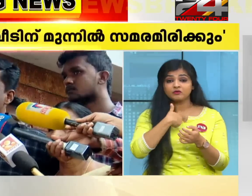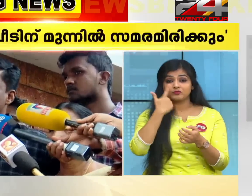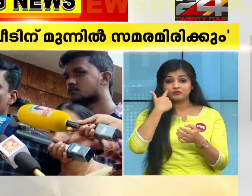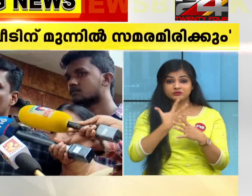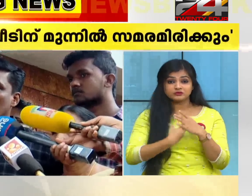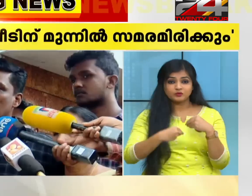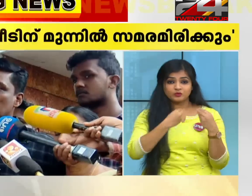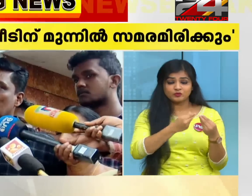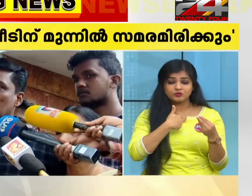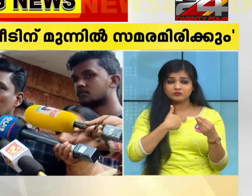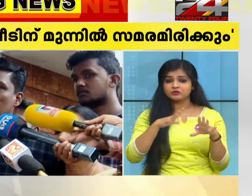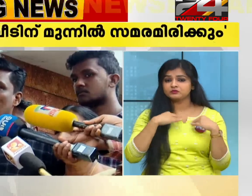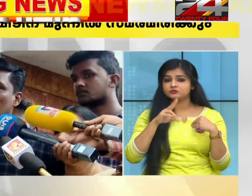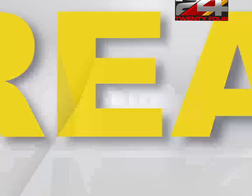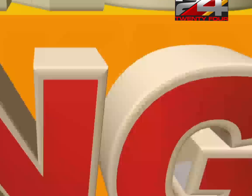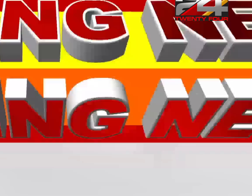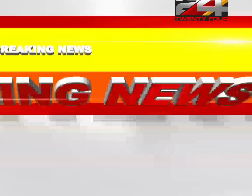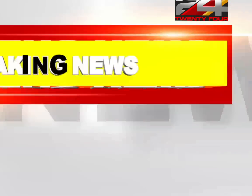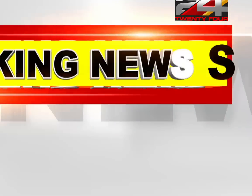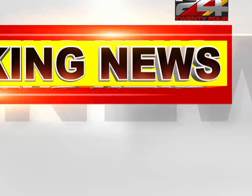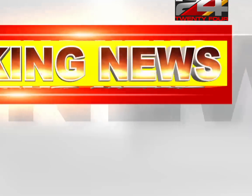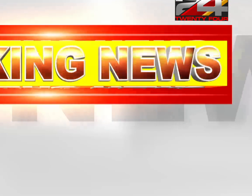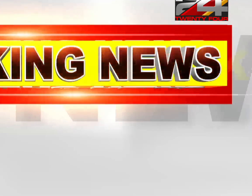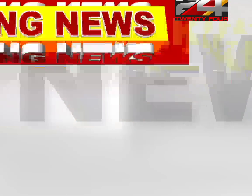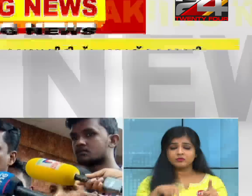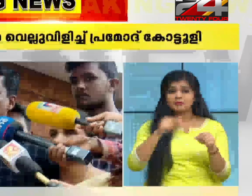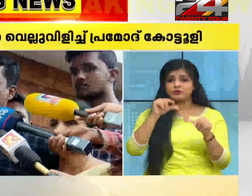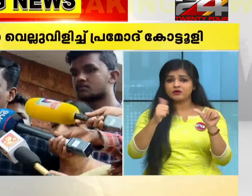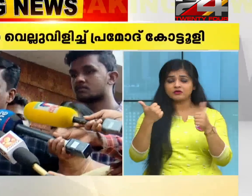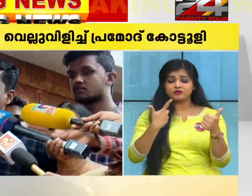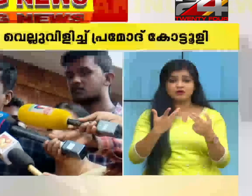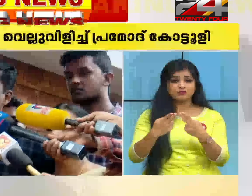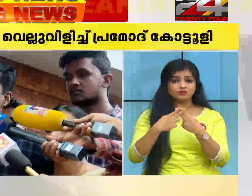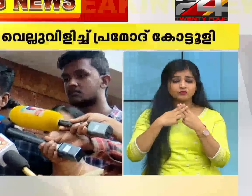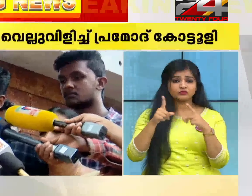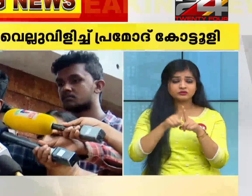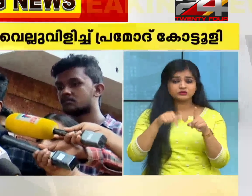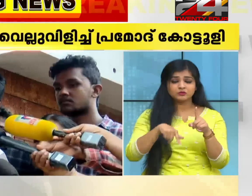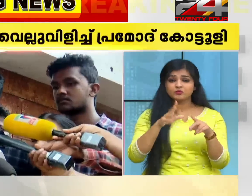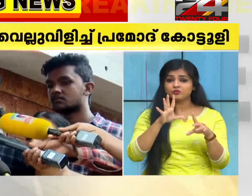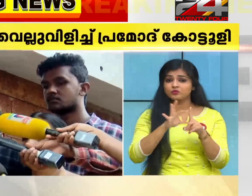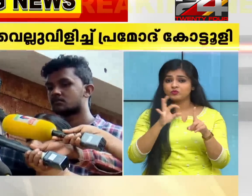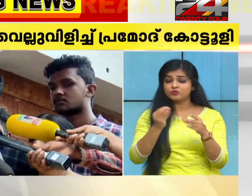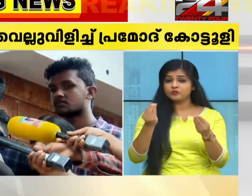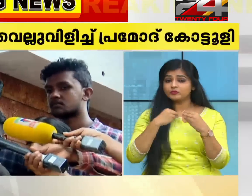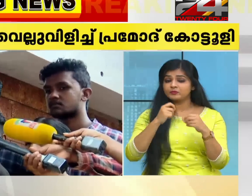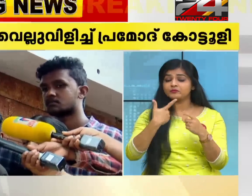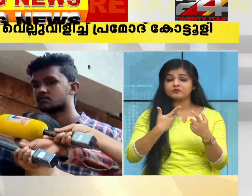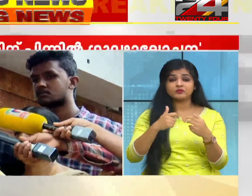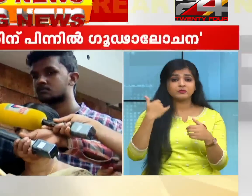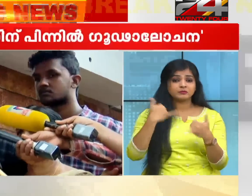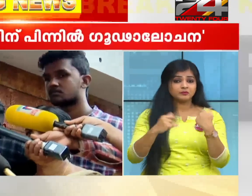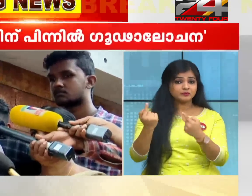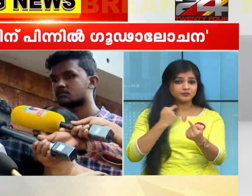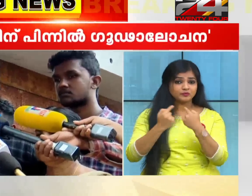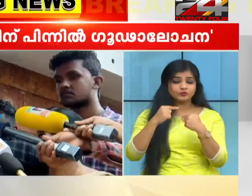ഞാൻ ഒരു കാര്യം ചെയ്യാതെ എൻ്റെ മുകളിലേക്ക് ഏതൊക്കെ ആളുകൾ എന്തൊക്കെ രീതിയിൽ എന്നെ കൊണ്ട് ഇത് ചെയ്യിച്ചിട്ടുണ്ടോ, അല്ലെങ്കിൽ അങ്ങനെയാണോ, അതൊക്കെ പാർട്ടി പറയട്ടെ,